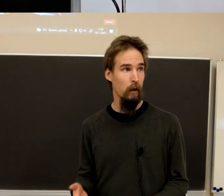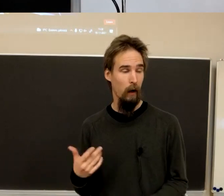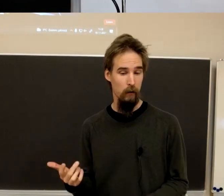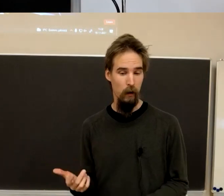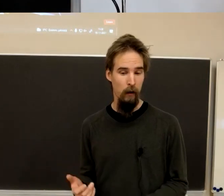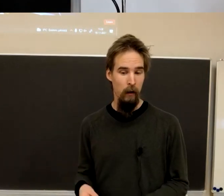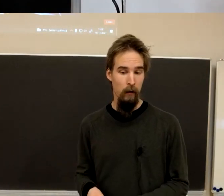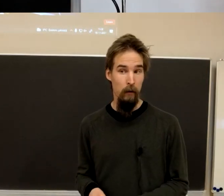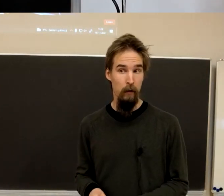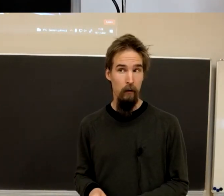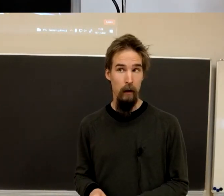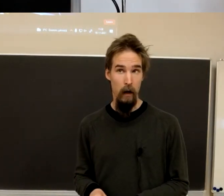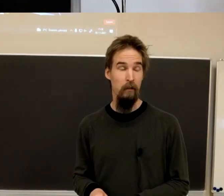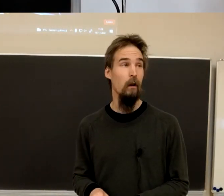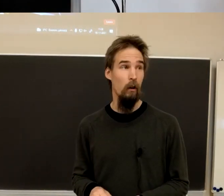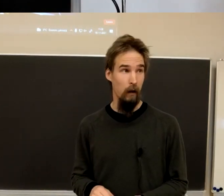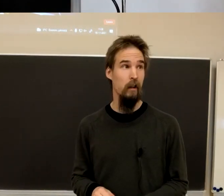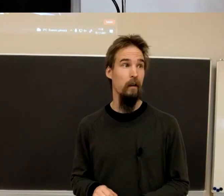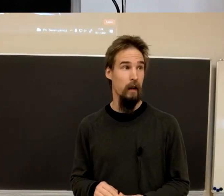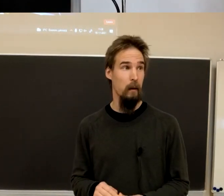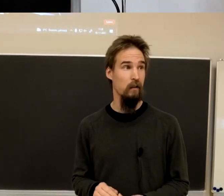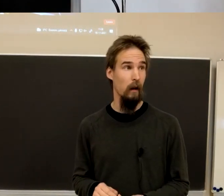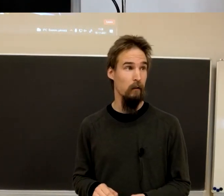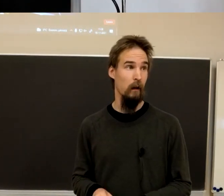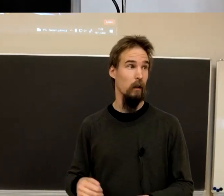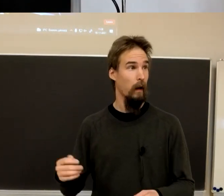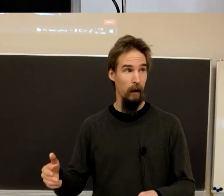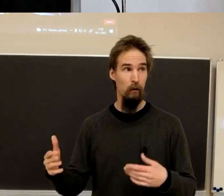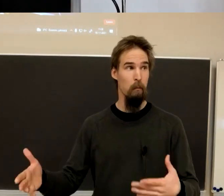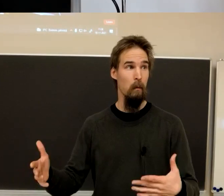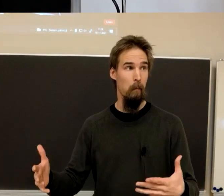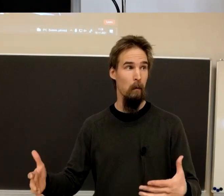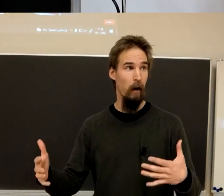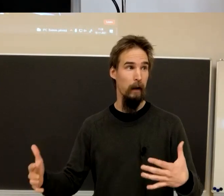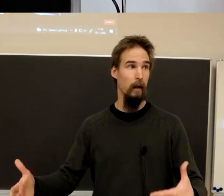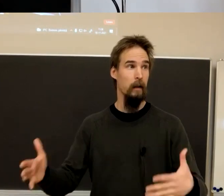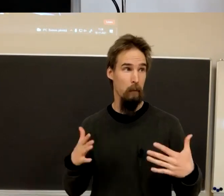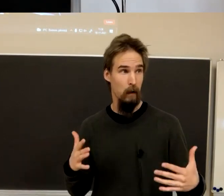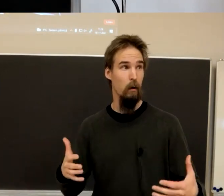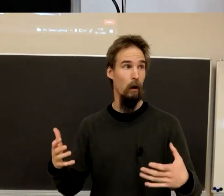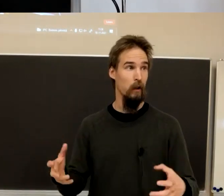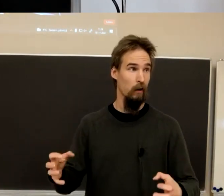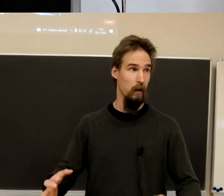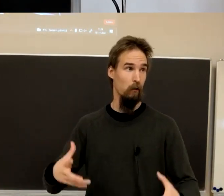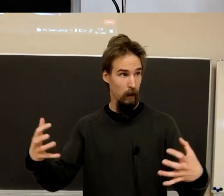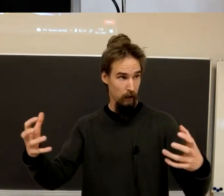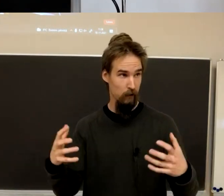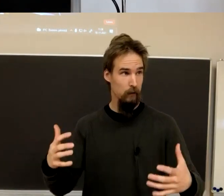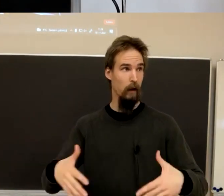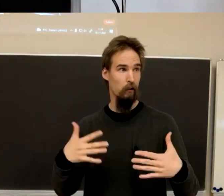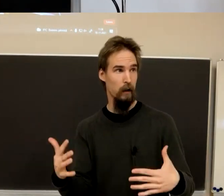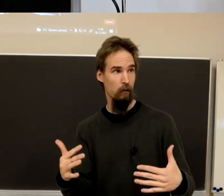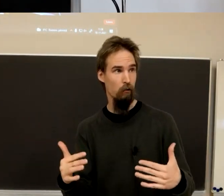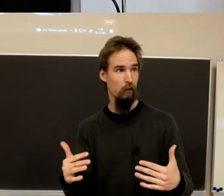arvoja, ja varmasti on myös keissejä, missä sanotaan ehkä jotkut vaikeat ripit voi monesti olla semmoisia, että niissä